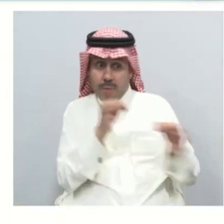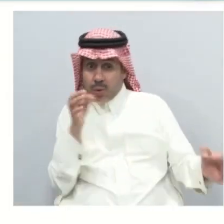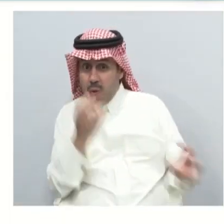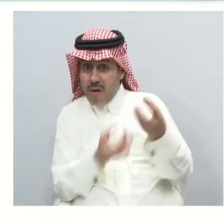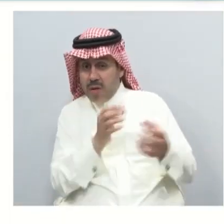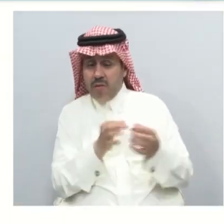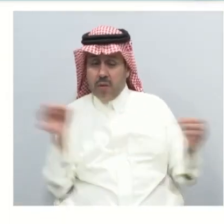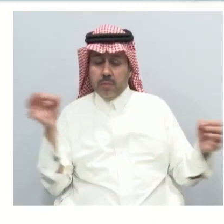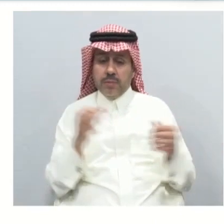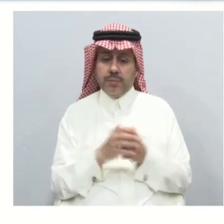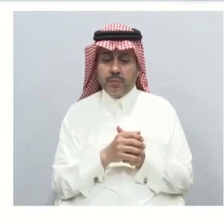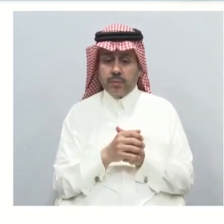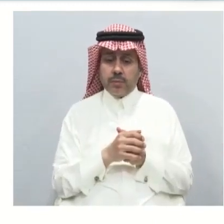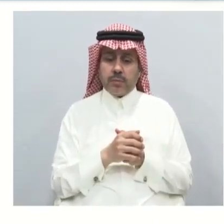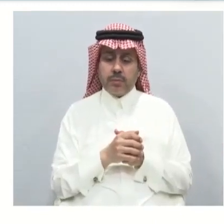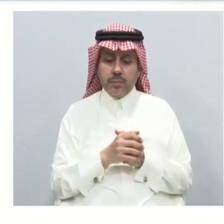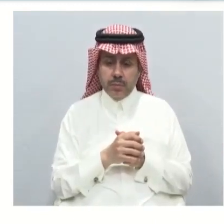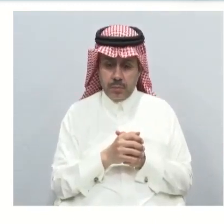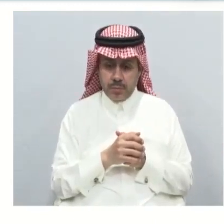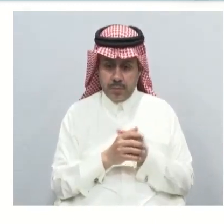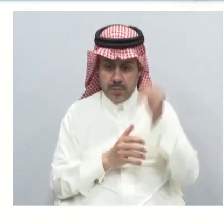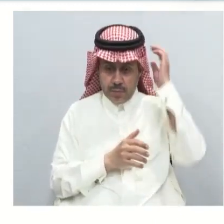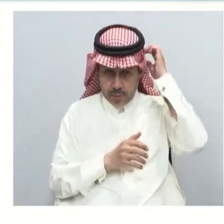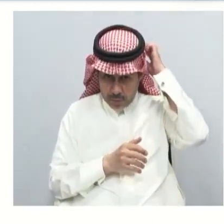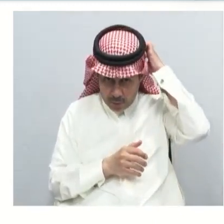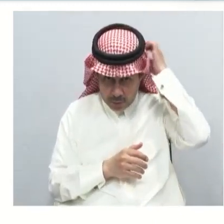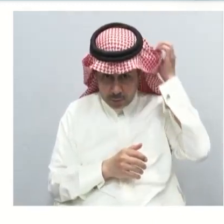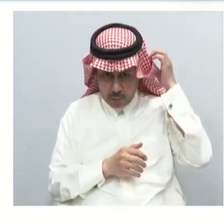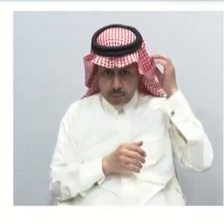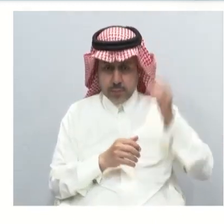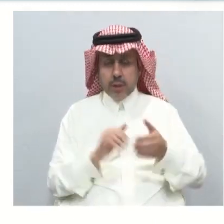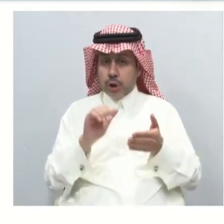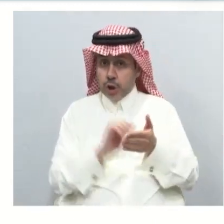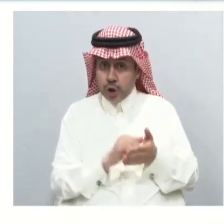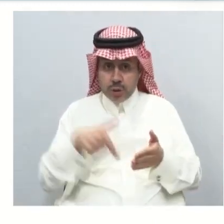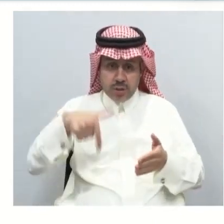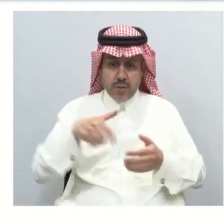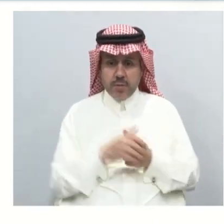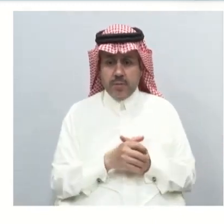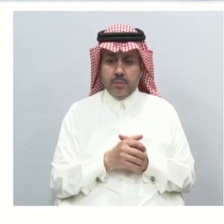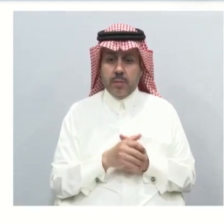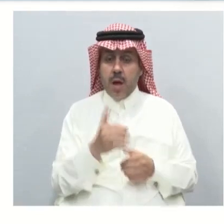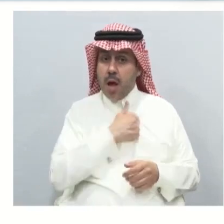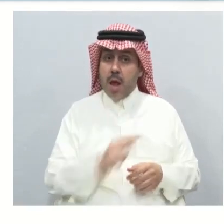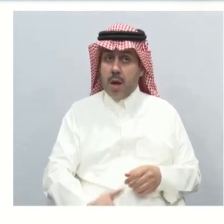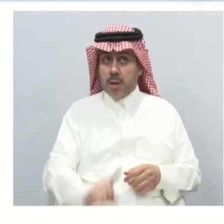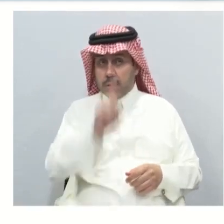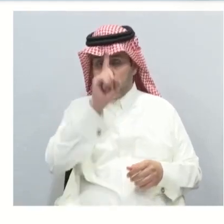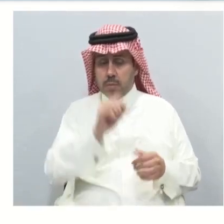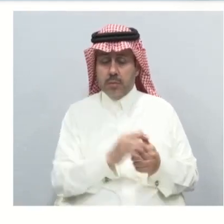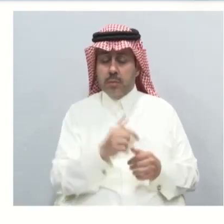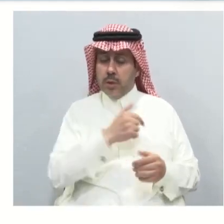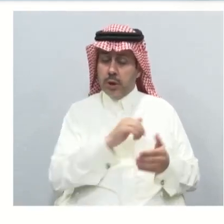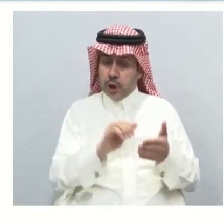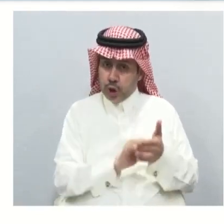لهذه الكلمه كلمه لا اله الا الله ايضا السادس الاخلاص السادس